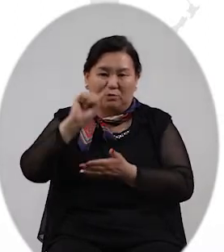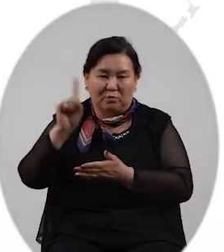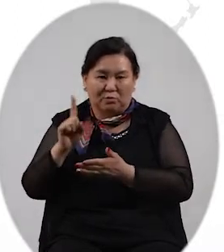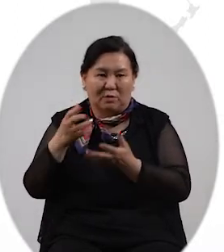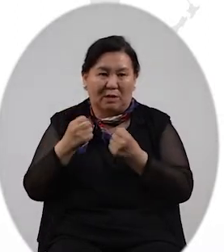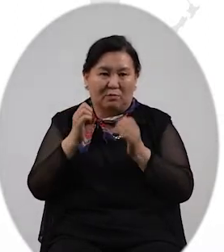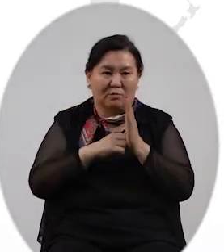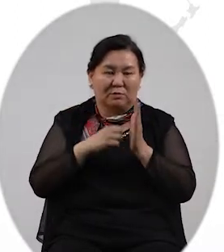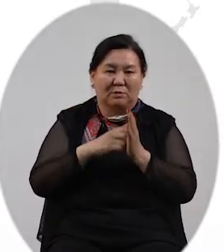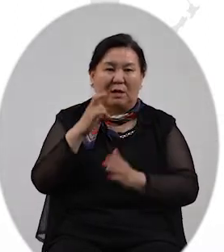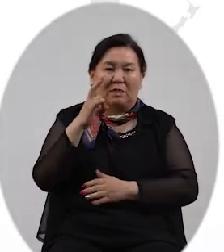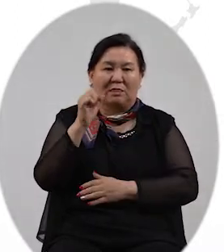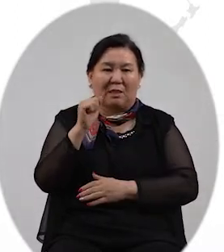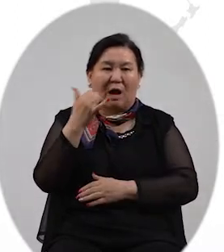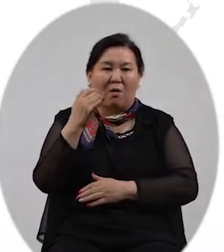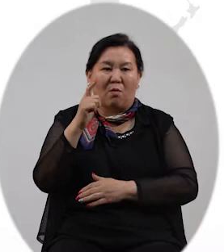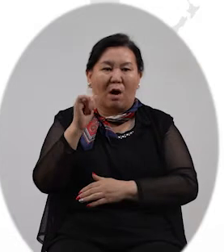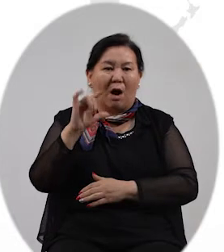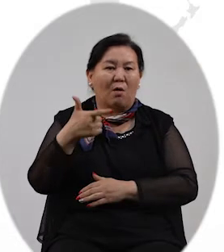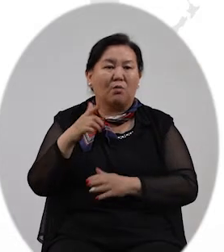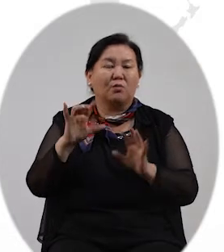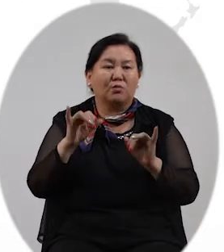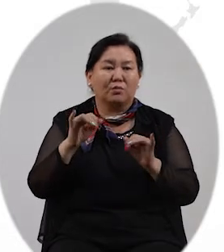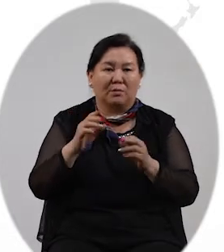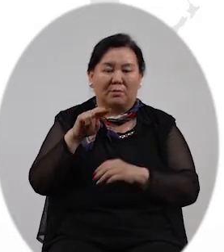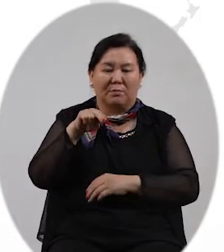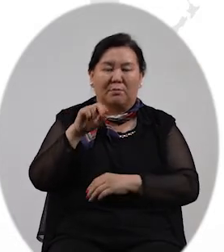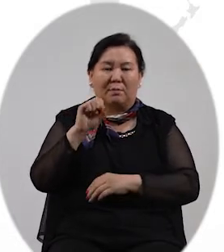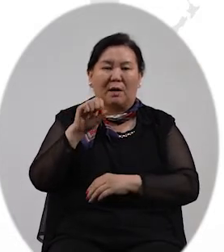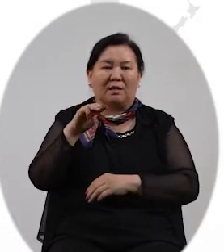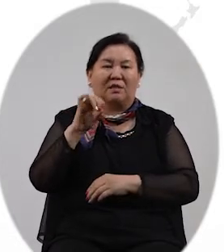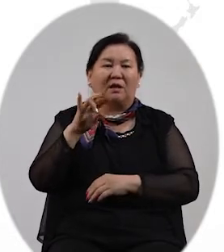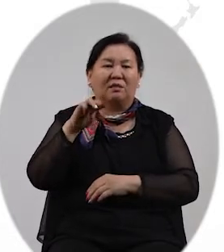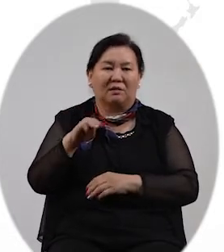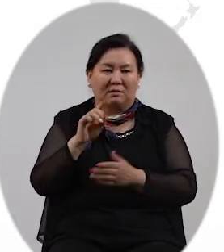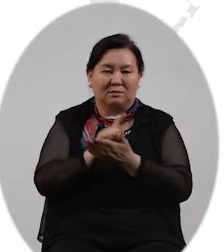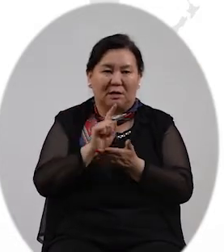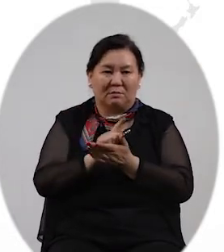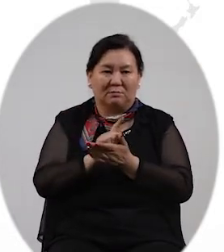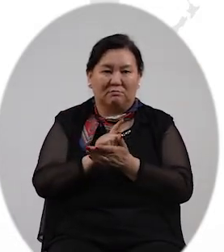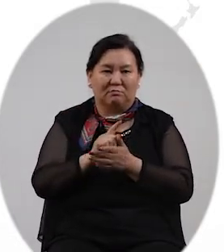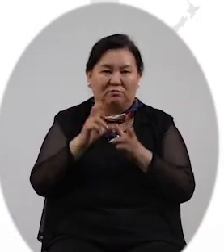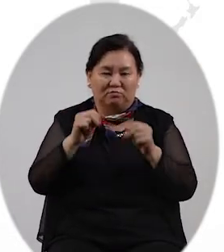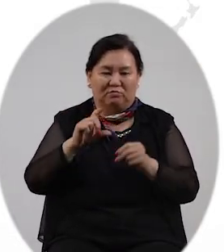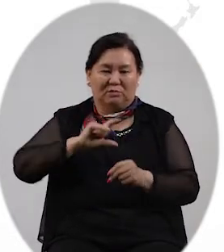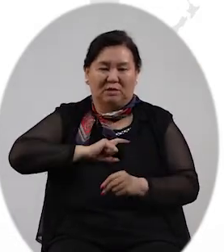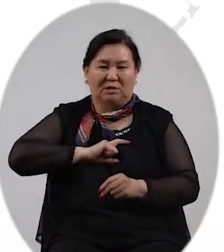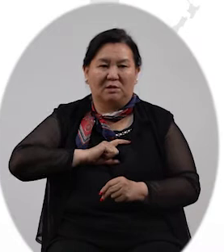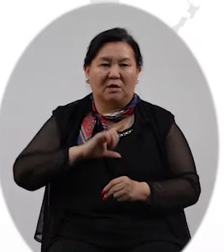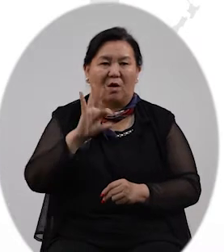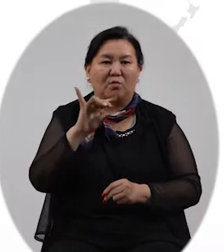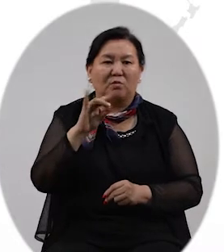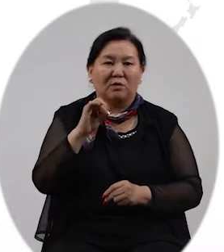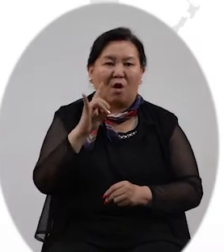боломжтой. Ноу-хау гэдэг бол бид нарын одоо патенттай ерөнхийдөө бол төстэй. Ямар нэгэн бараа бүтээгдэхүүнийг зөвхөн одоо